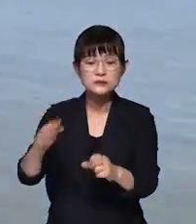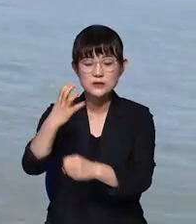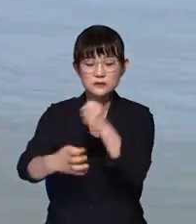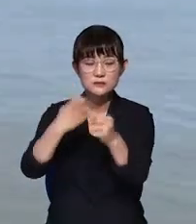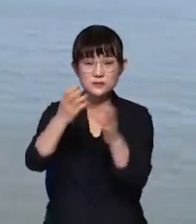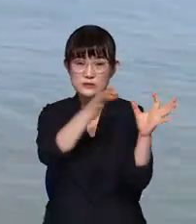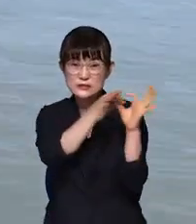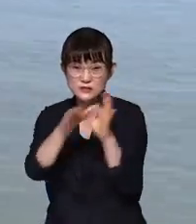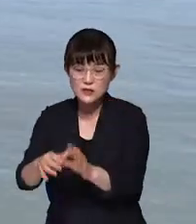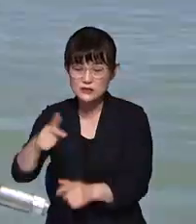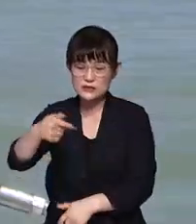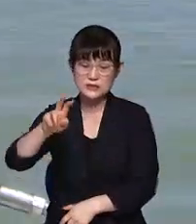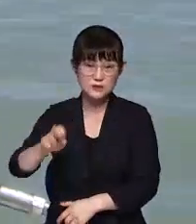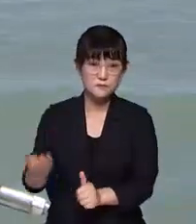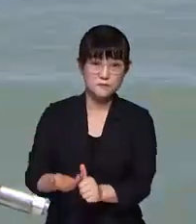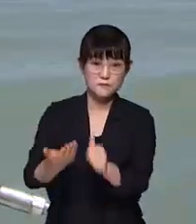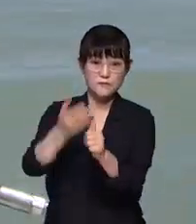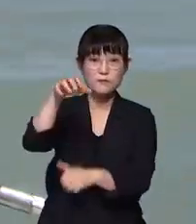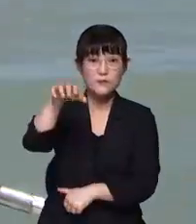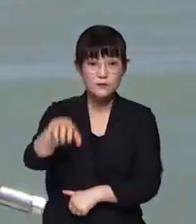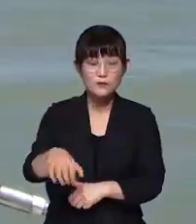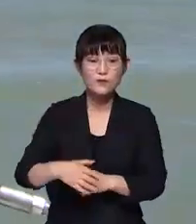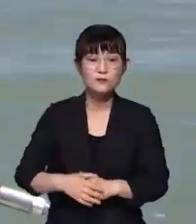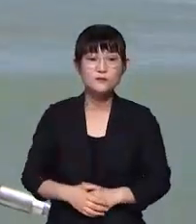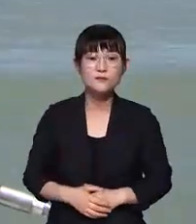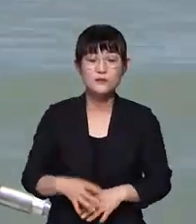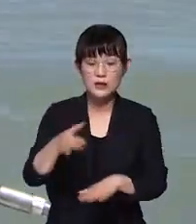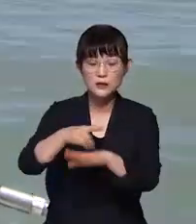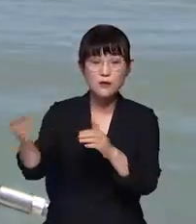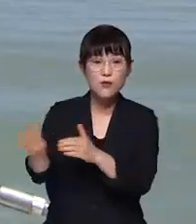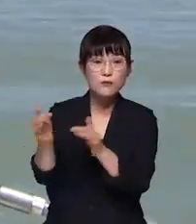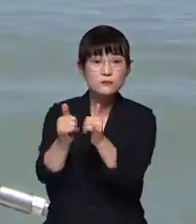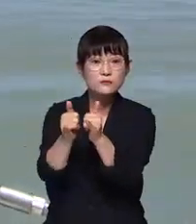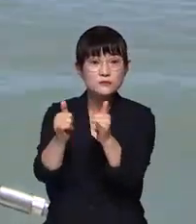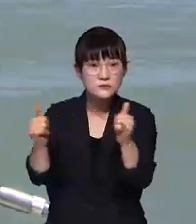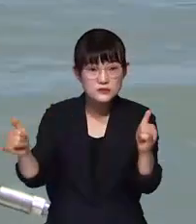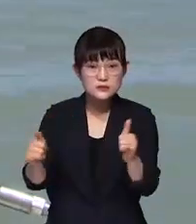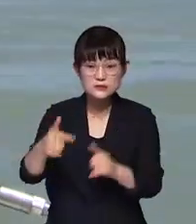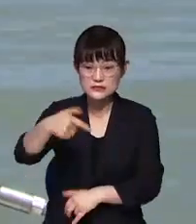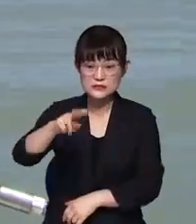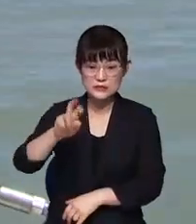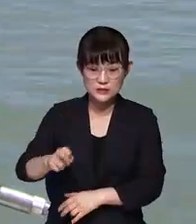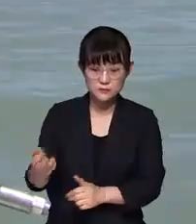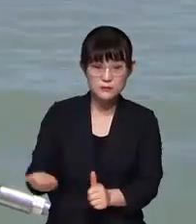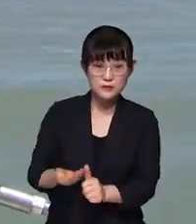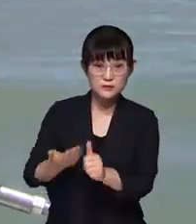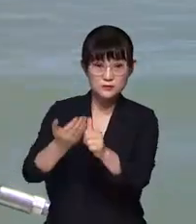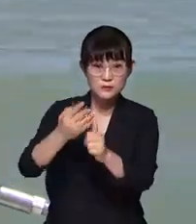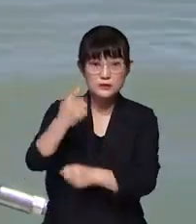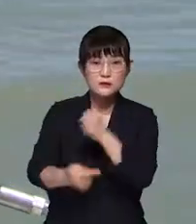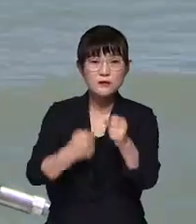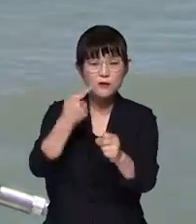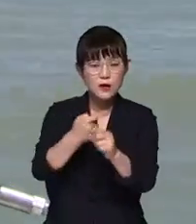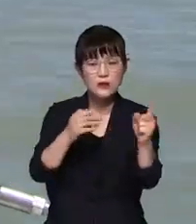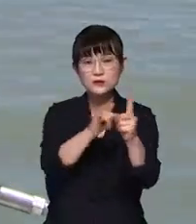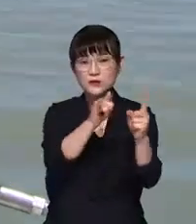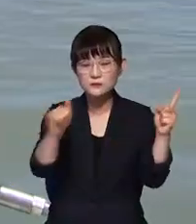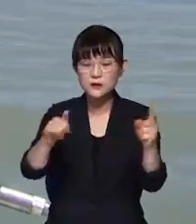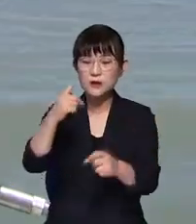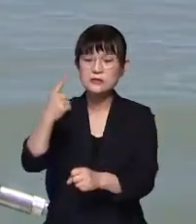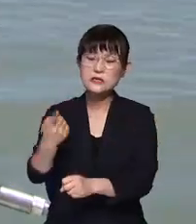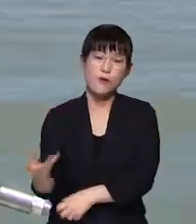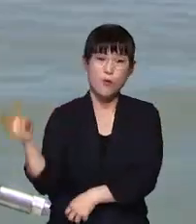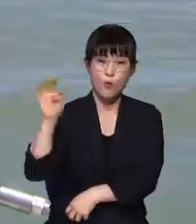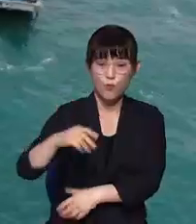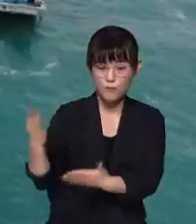김양식을 해온 곳입니다. 해남 어란 어민들은 이곳에서 김양식으로만 1인당 연간 1억 원 안팎의 소득을 올리고